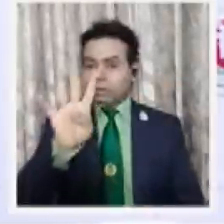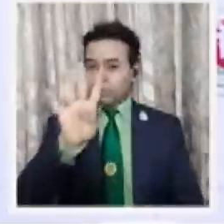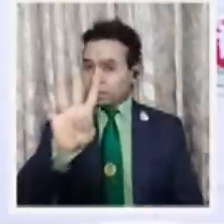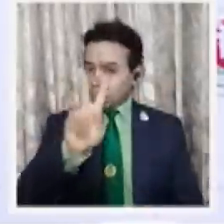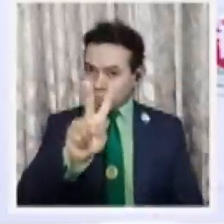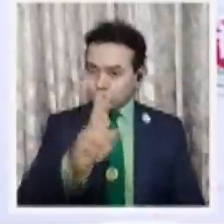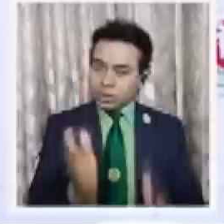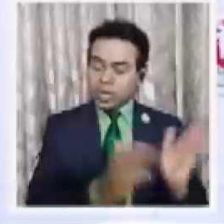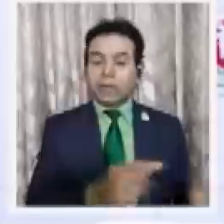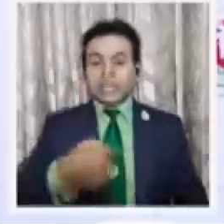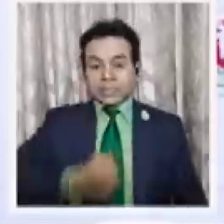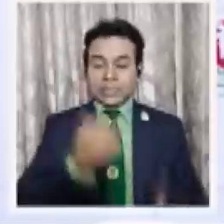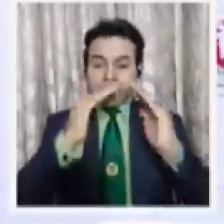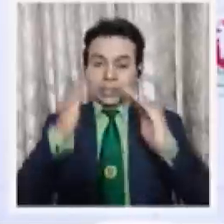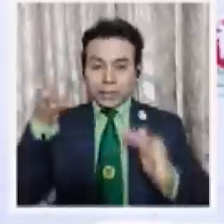2.17%।